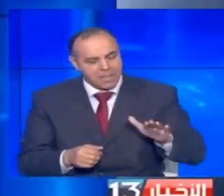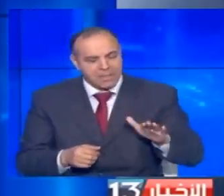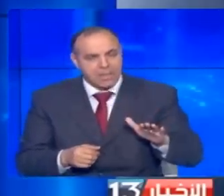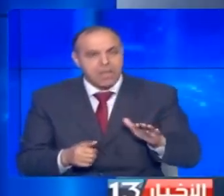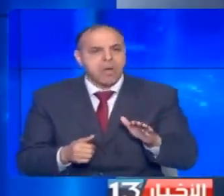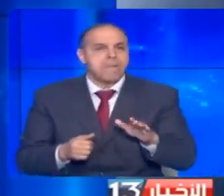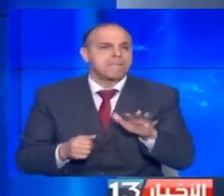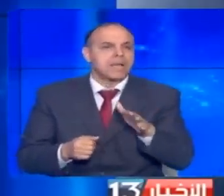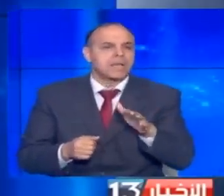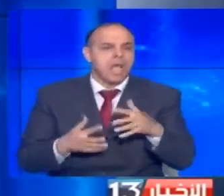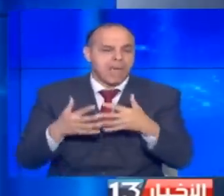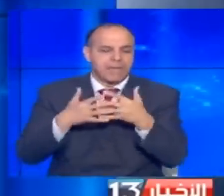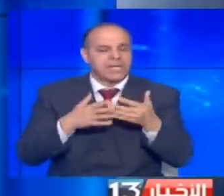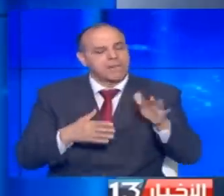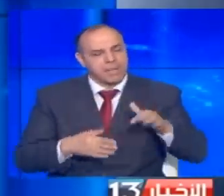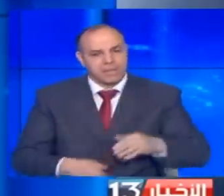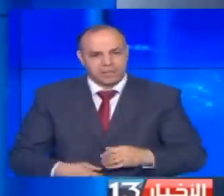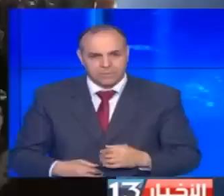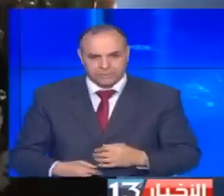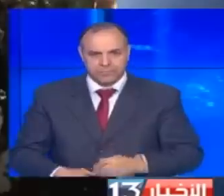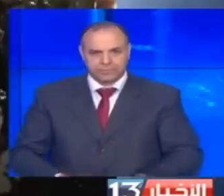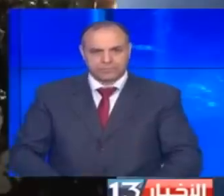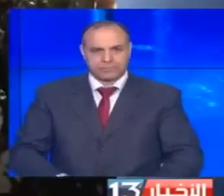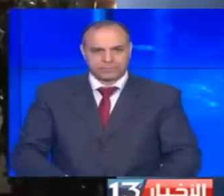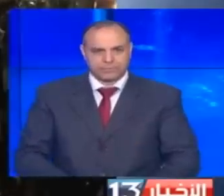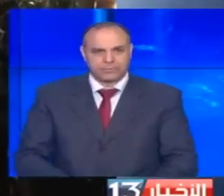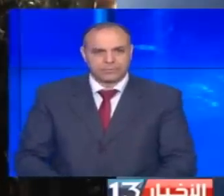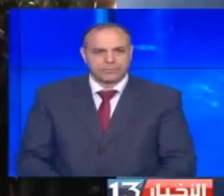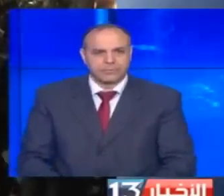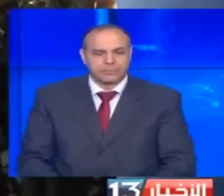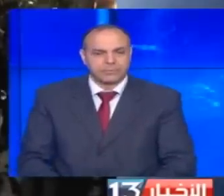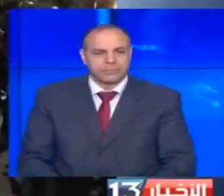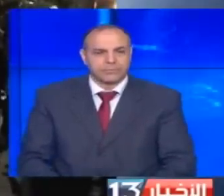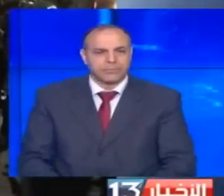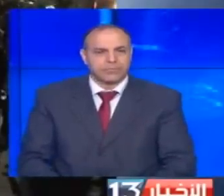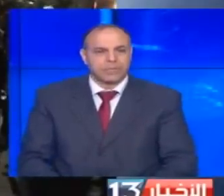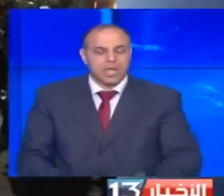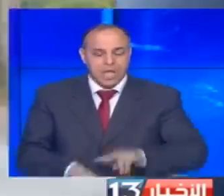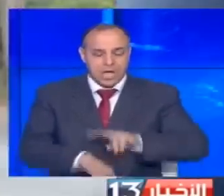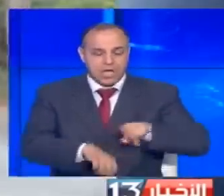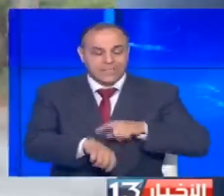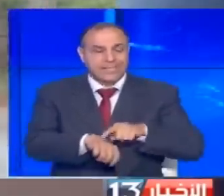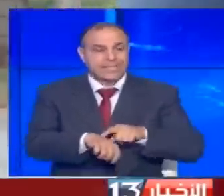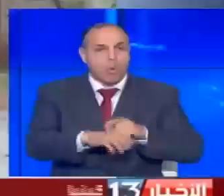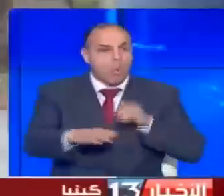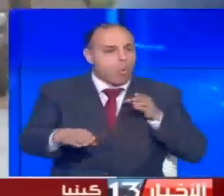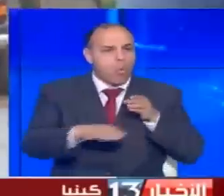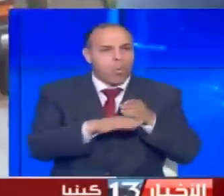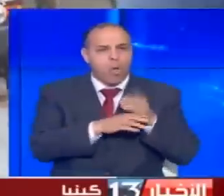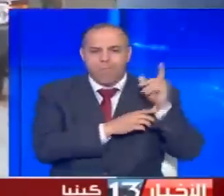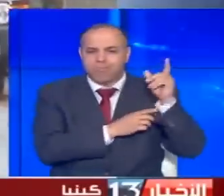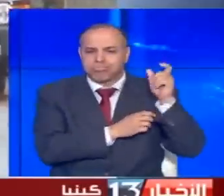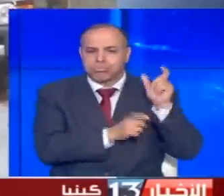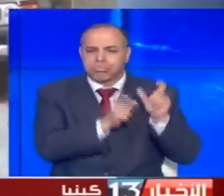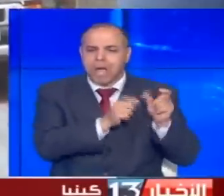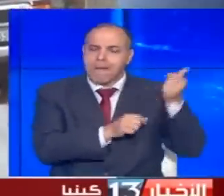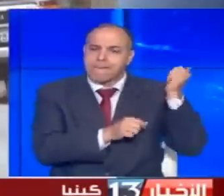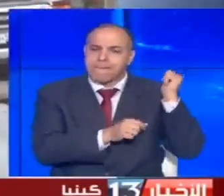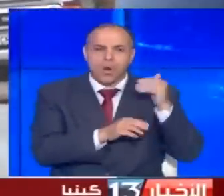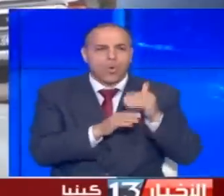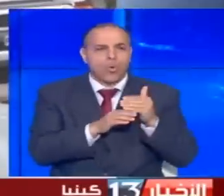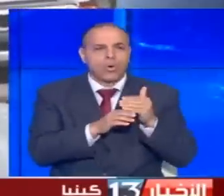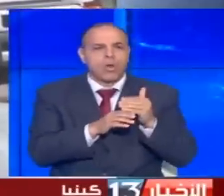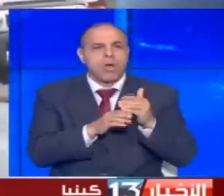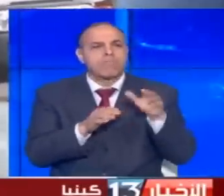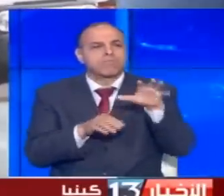بينهم امريكي ونحو عشرين الساعه استمر هجوم نفذه مسلحون مساءا فعلى مجموع